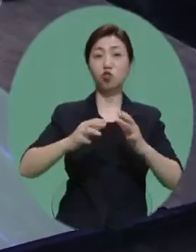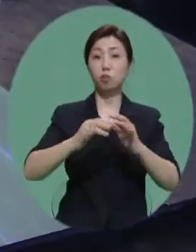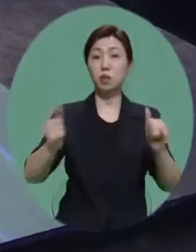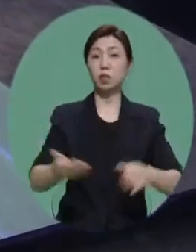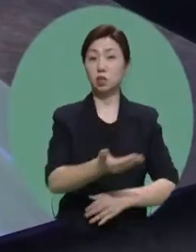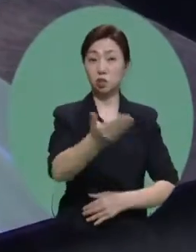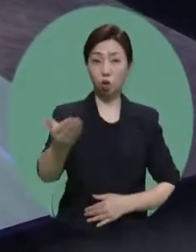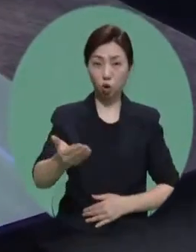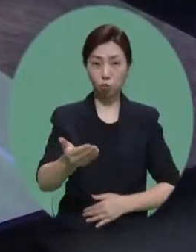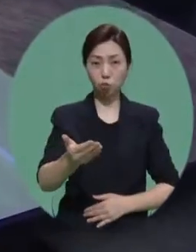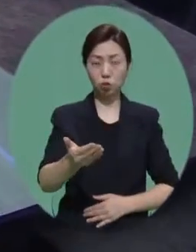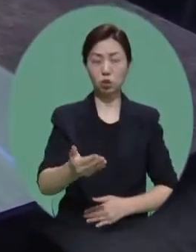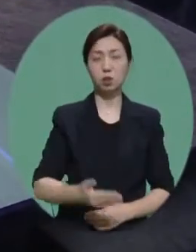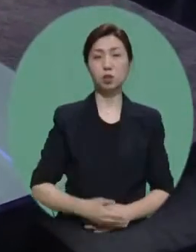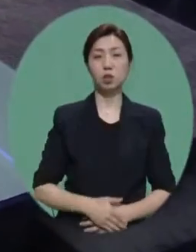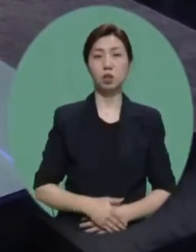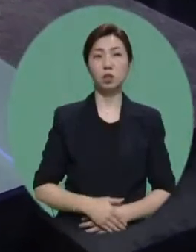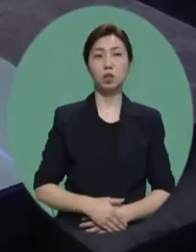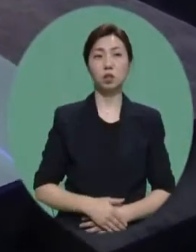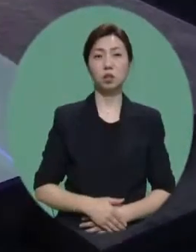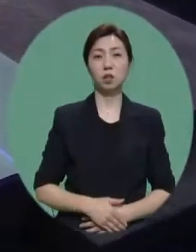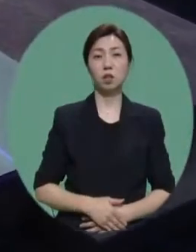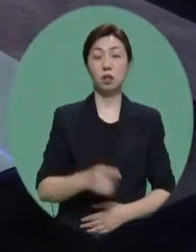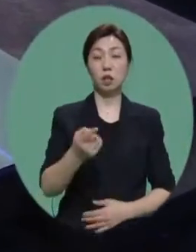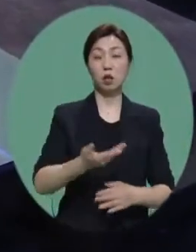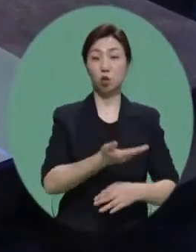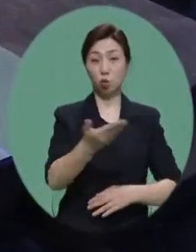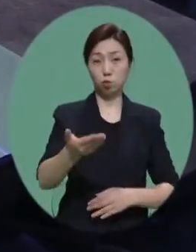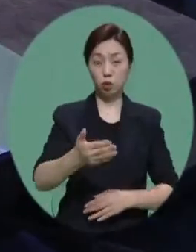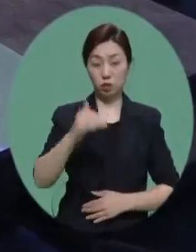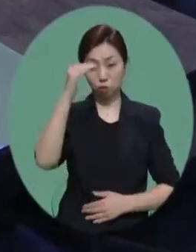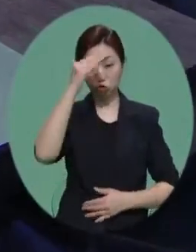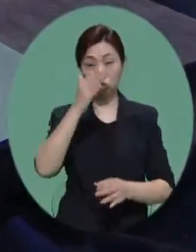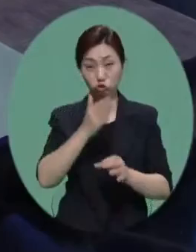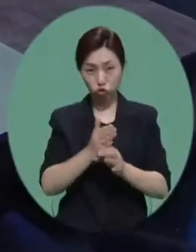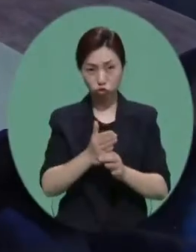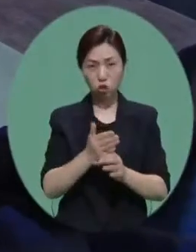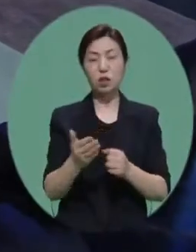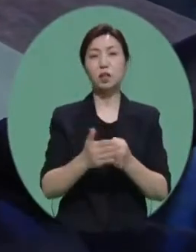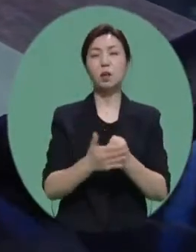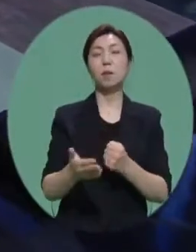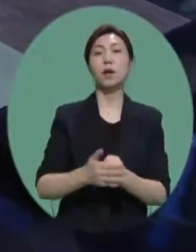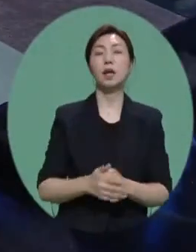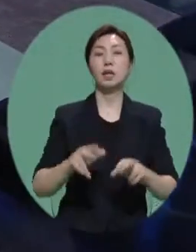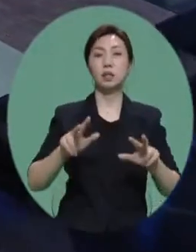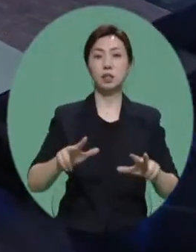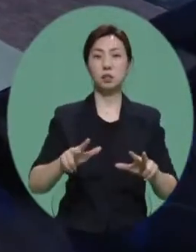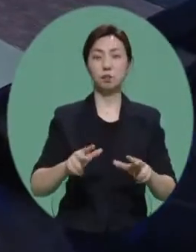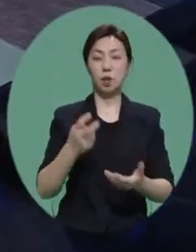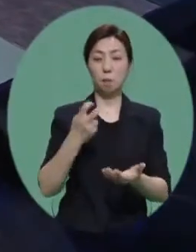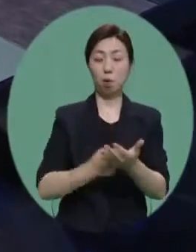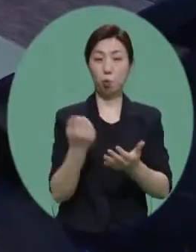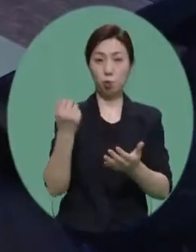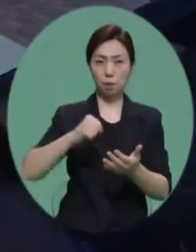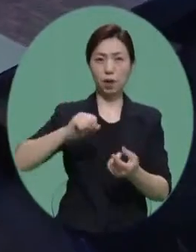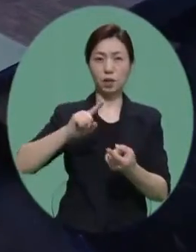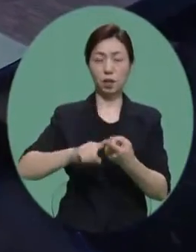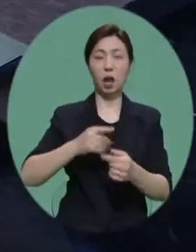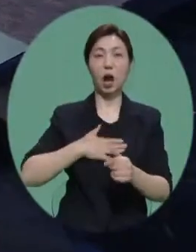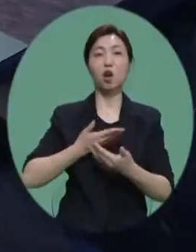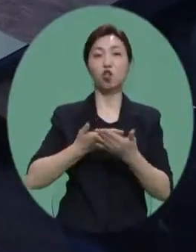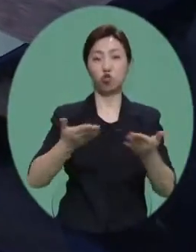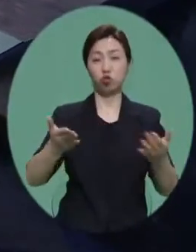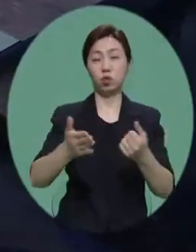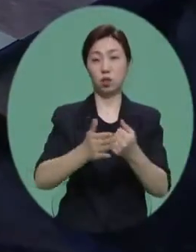지금 시청하고 있습니다만 제가 위반 여부에 대해서 고지를 해드릴 테니까 후보들 께서는 꼭 토론 규칙을 지켜